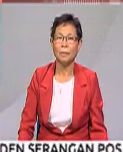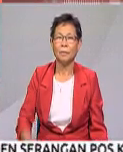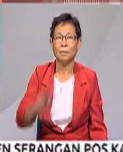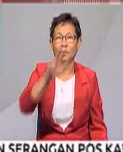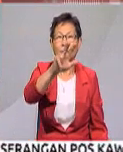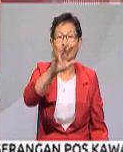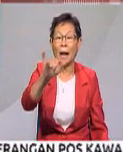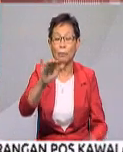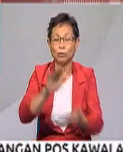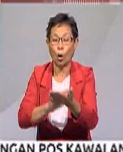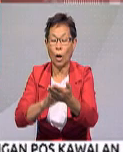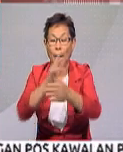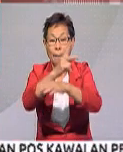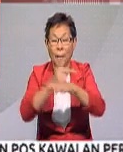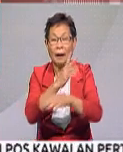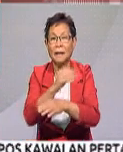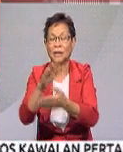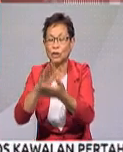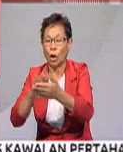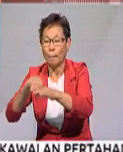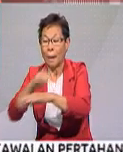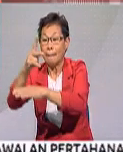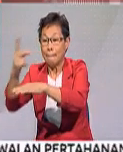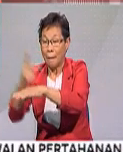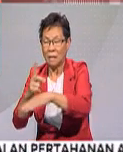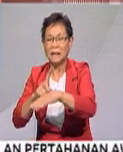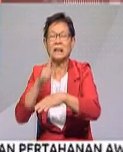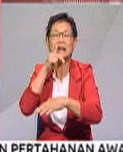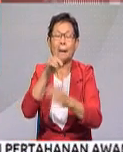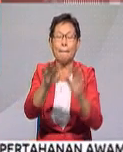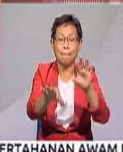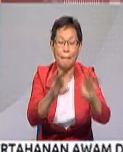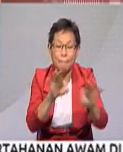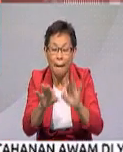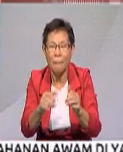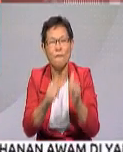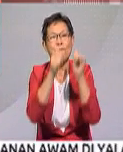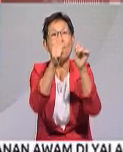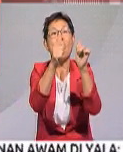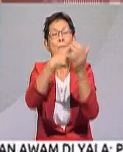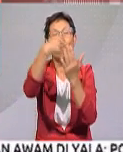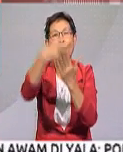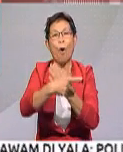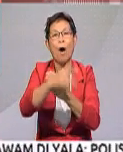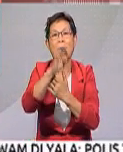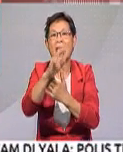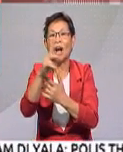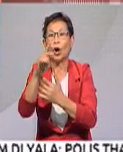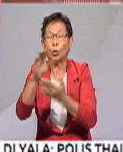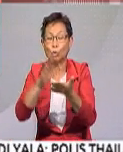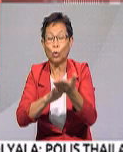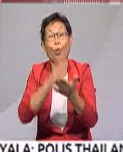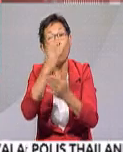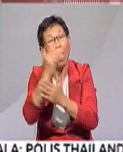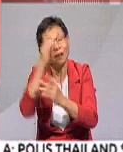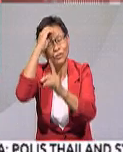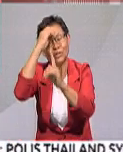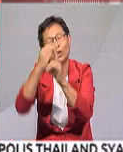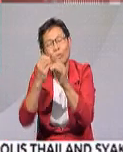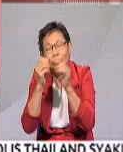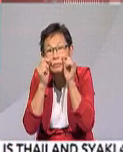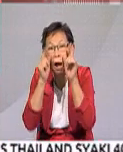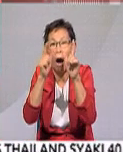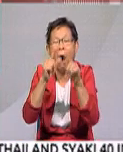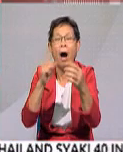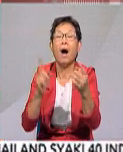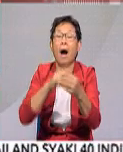36 buah sekolah kebangsaan dan sekolah menengah kebangsaan di Kedah terpilih menjadi perintis program Eco Schools yang bertujuan memupuk kesedaran memelihara